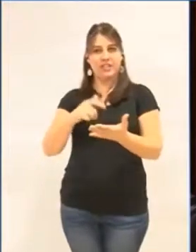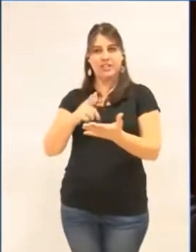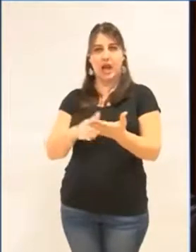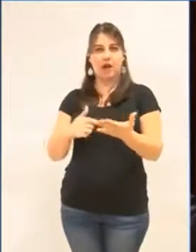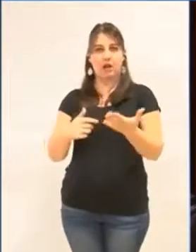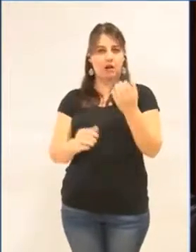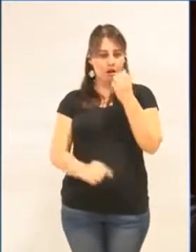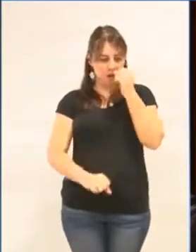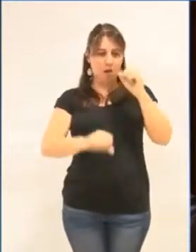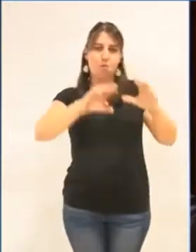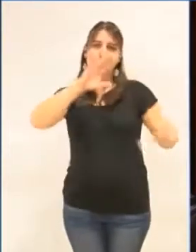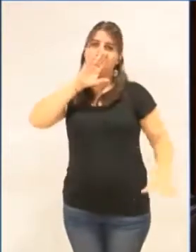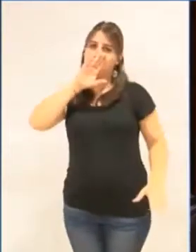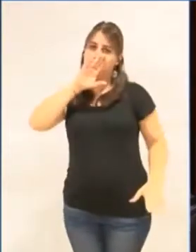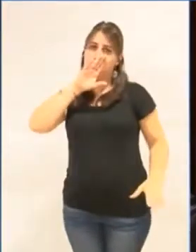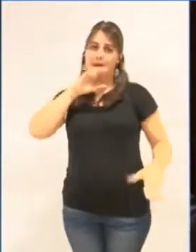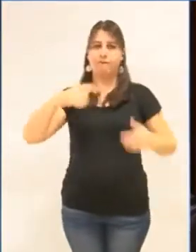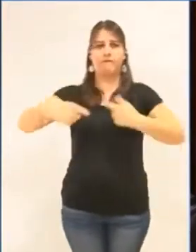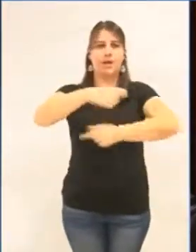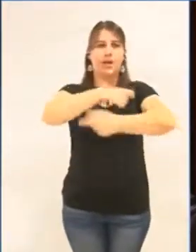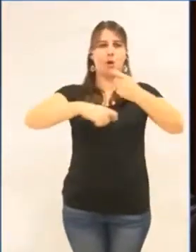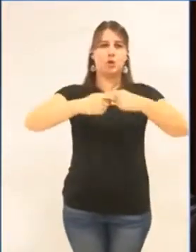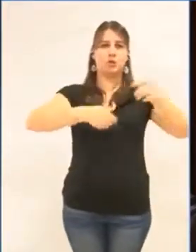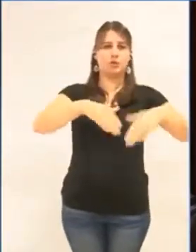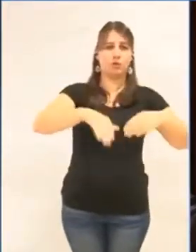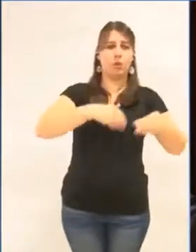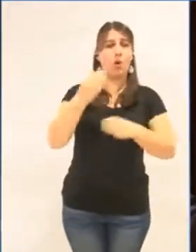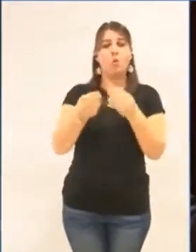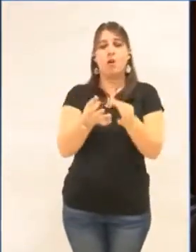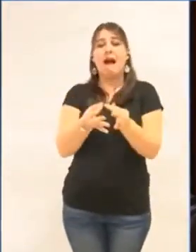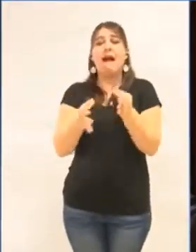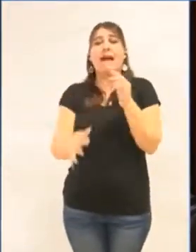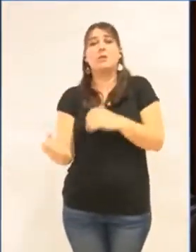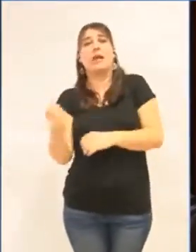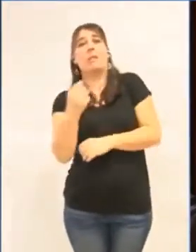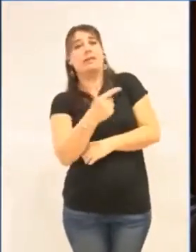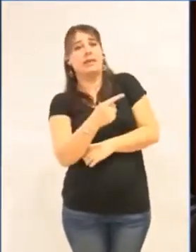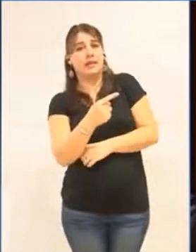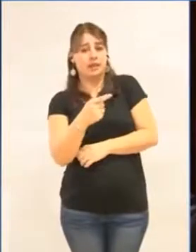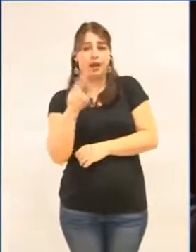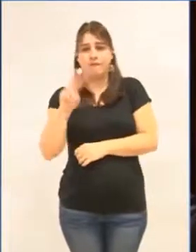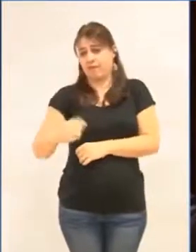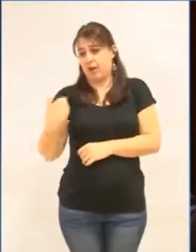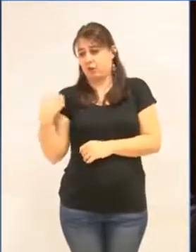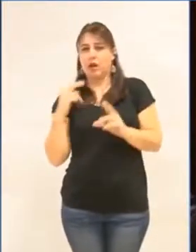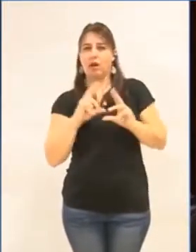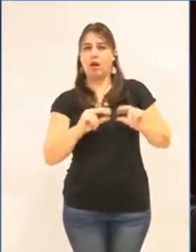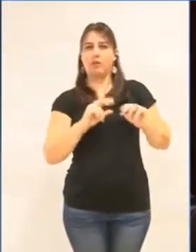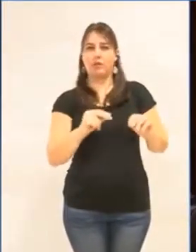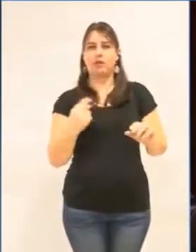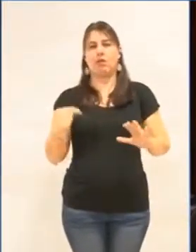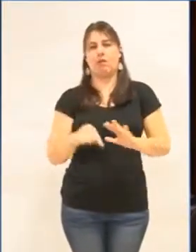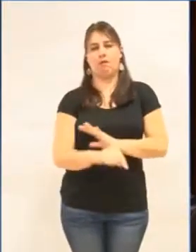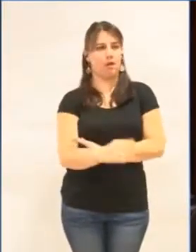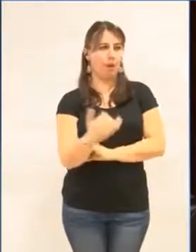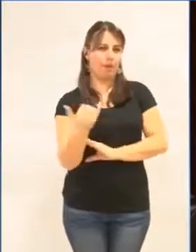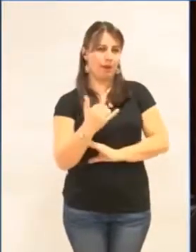détriment des économies de fonctionnement ou du résultat attendu sur celle-ci. Je m'en suis expliqué tout à l'heure, je n'y reviendrai